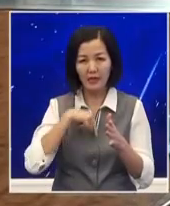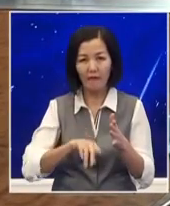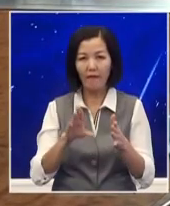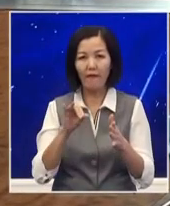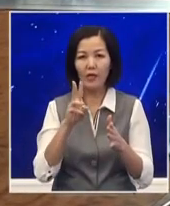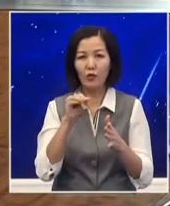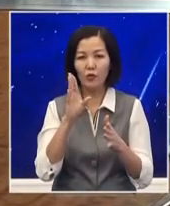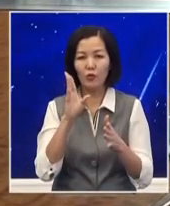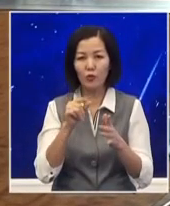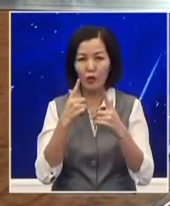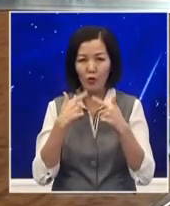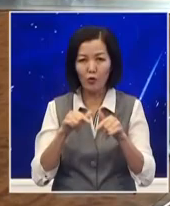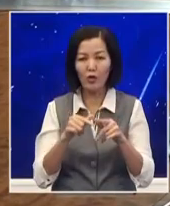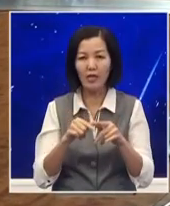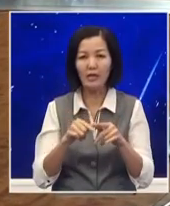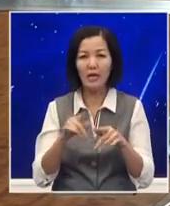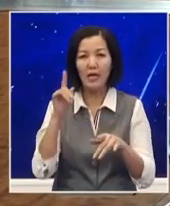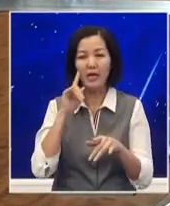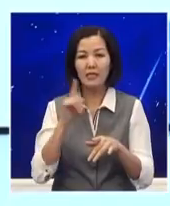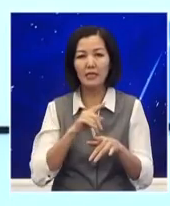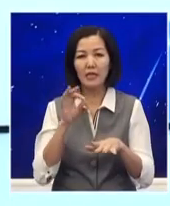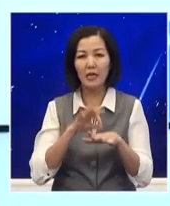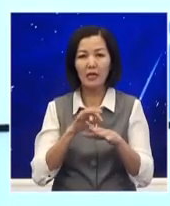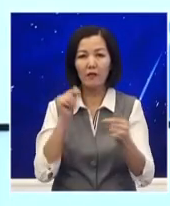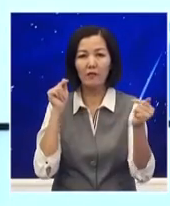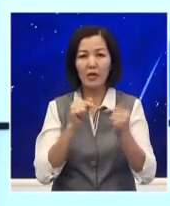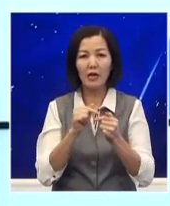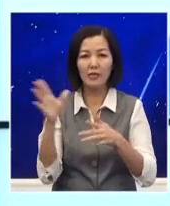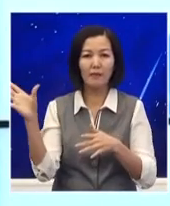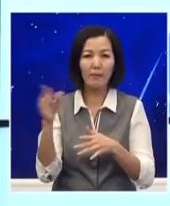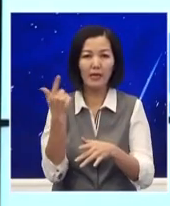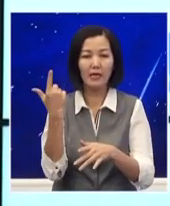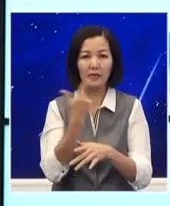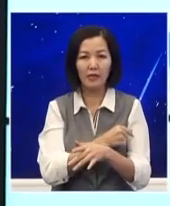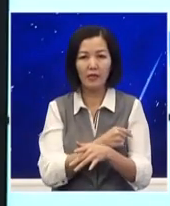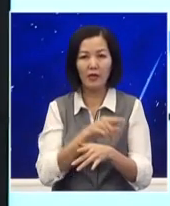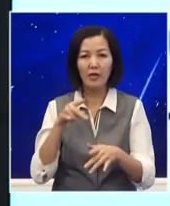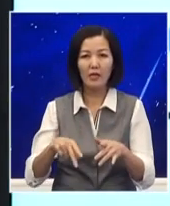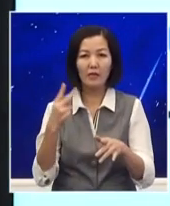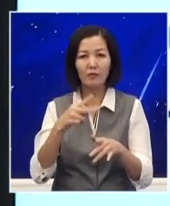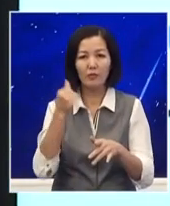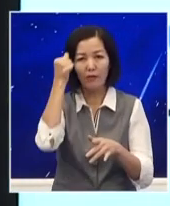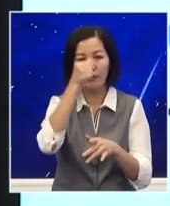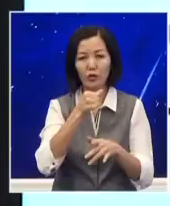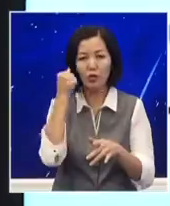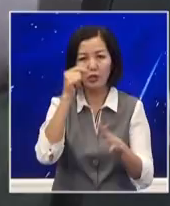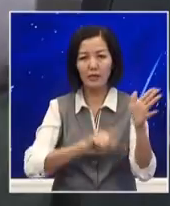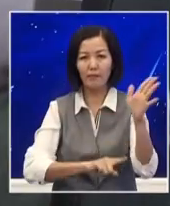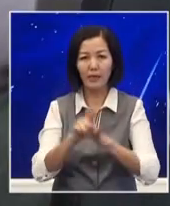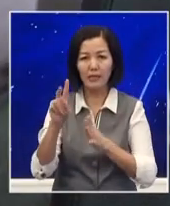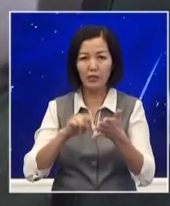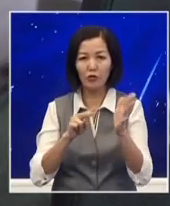векторлары платформасында ұрылған. Ел азаматтарын коронавирусқа қарсы жаппай ерікті вакциналау 2021 жылдың